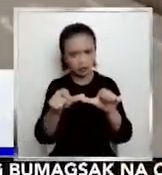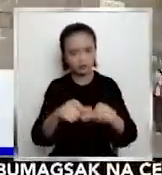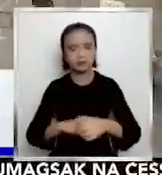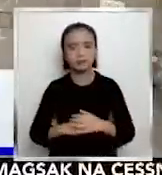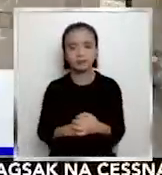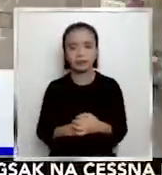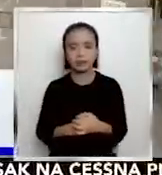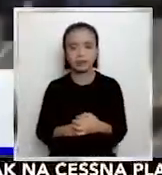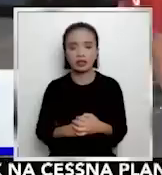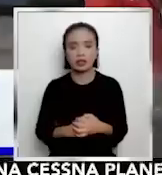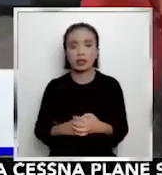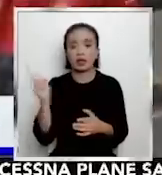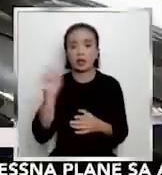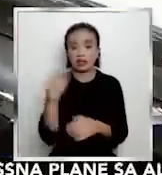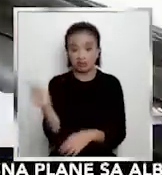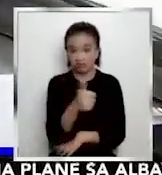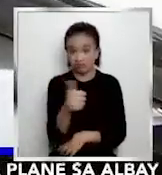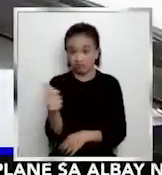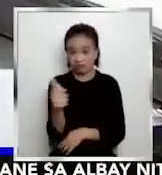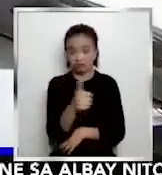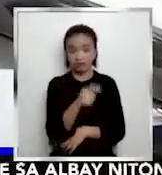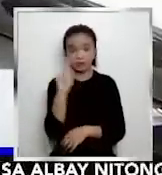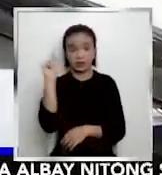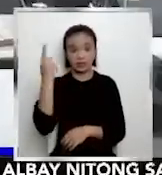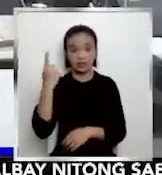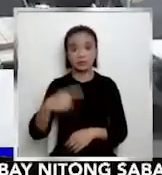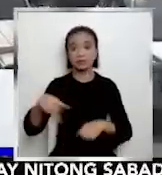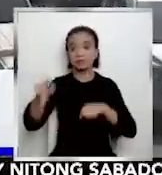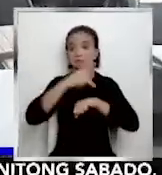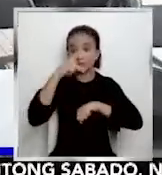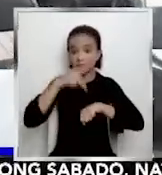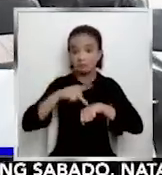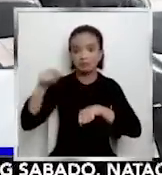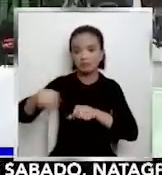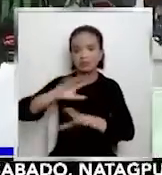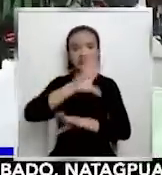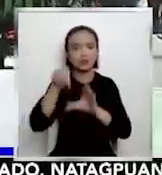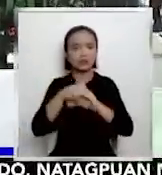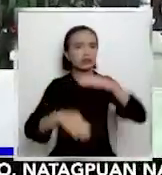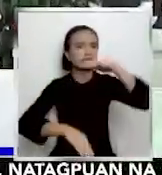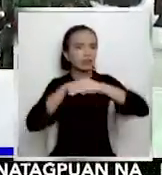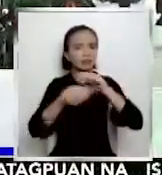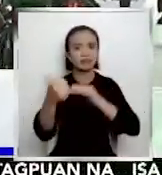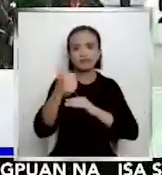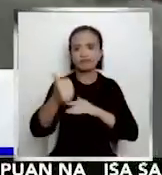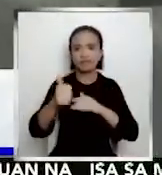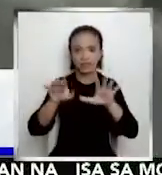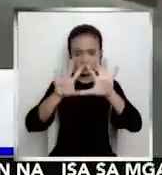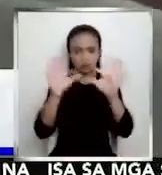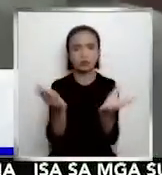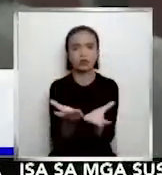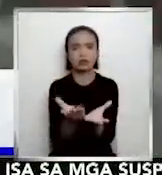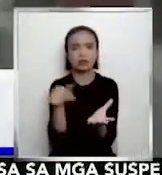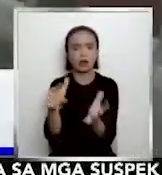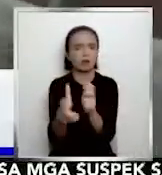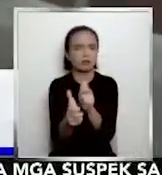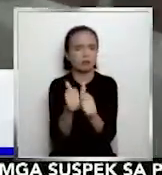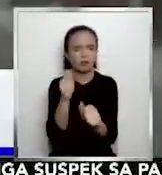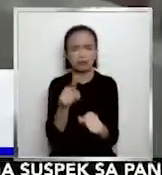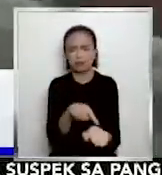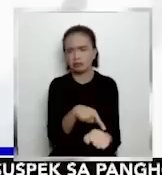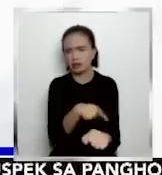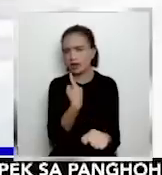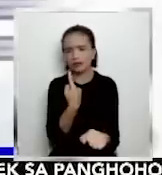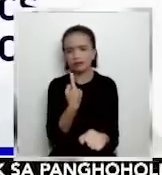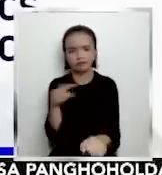at biyahe lamang ang pag-uusapan, ang Pilipinas ay kasama sa top 10 sa mundo na may pinakamahabang oras na ginugugol sa